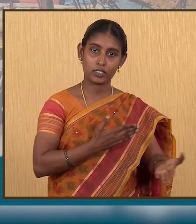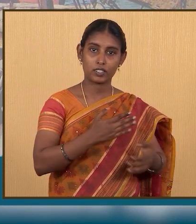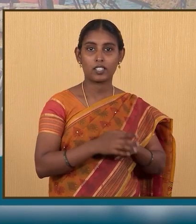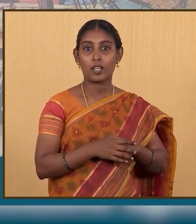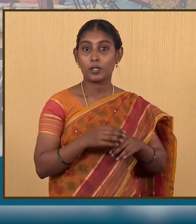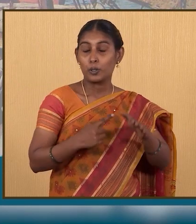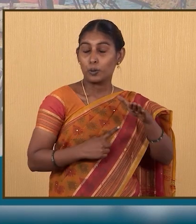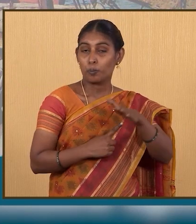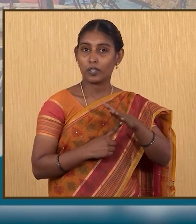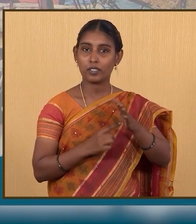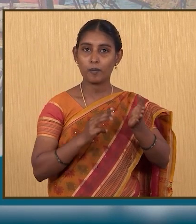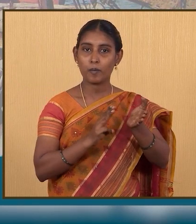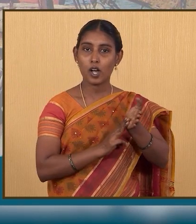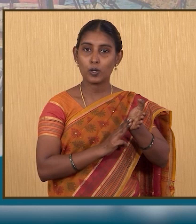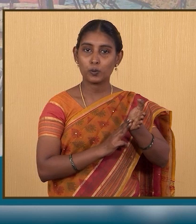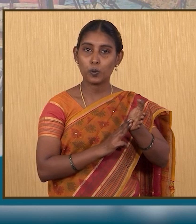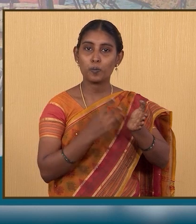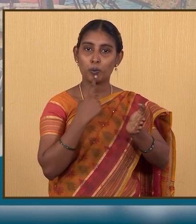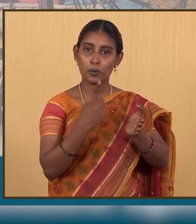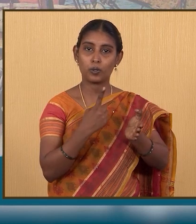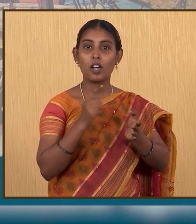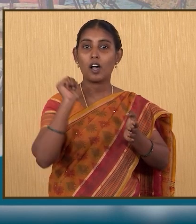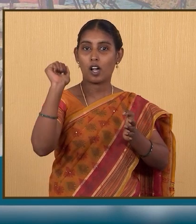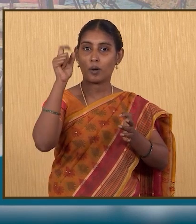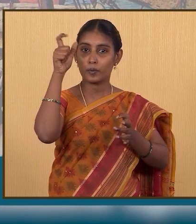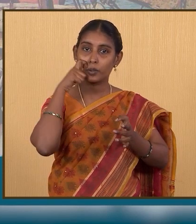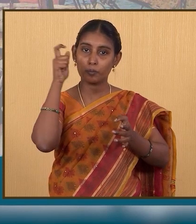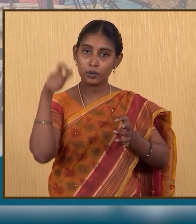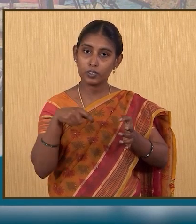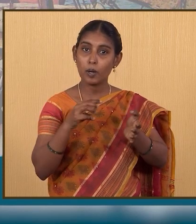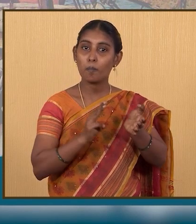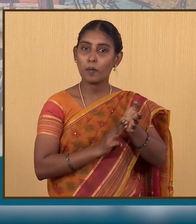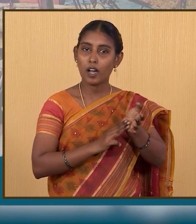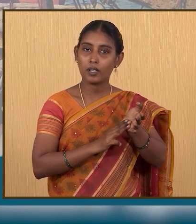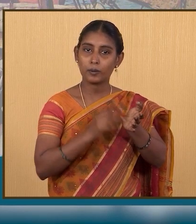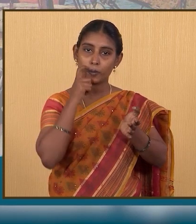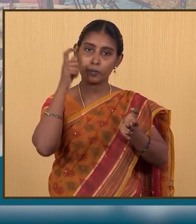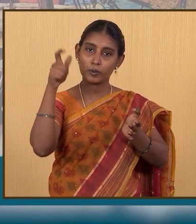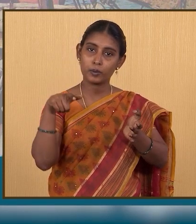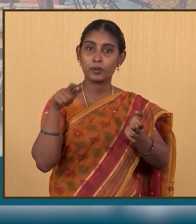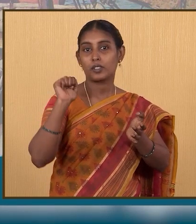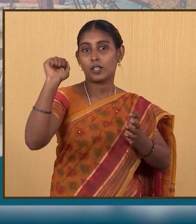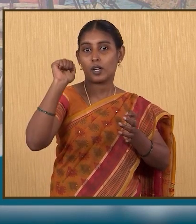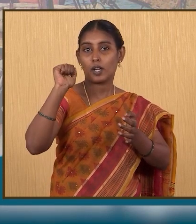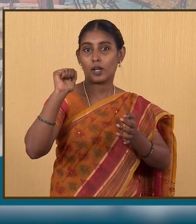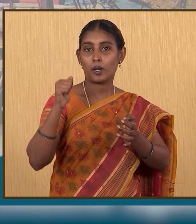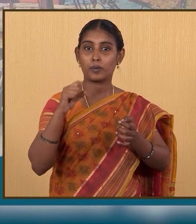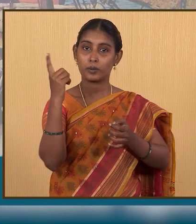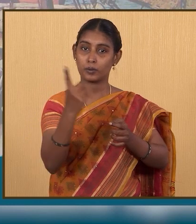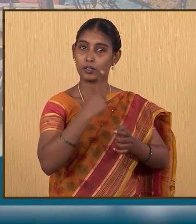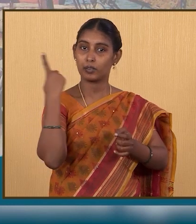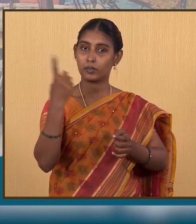மார்க்கோ போலோவோட பயண குறிப்புகள் மிகவும் முக்கியமானது அப்படின்னு சொல்லலாம். யாரோட பயண குறிப்புகள் முக்கியமானது?